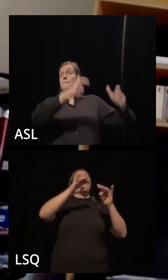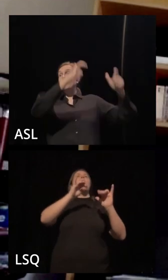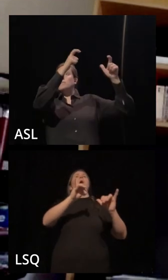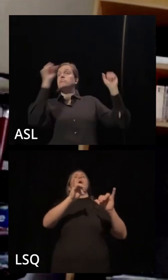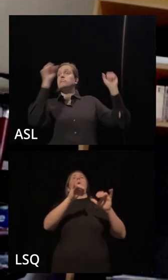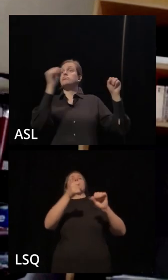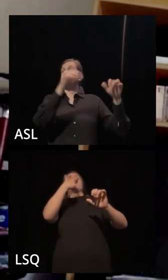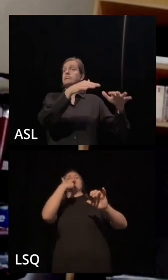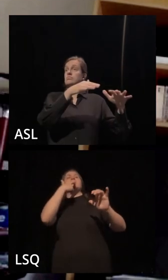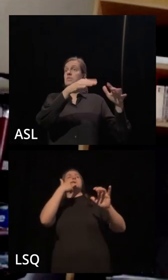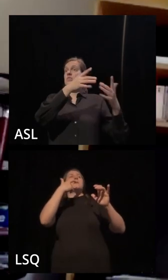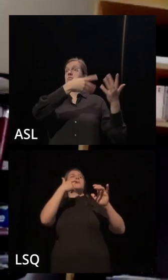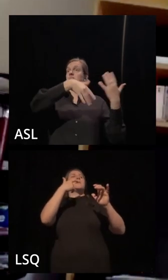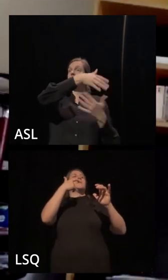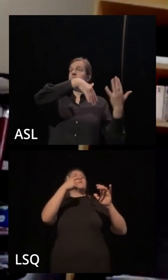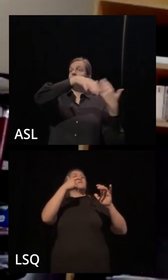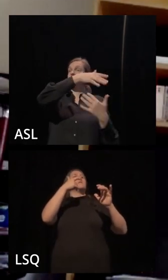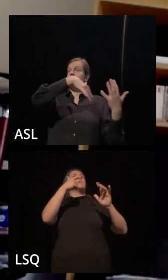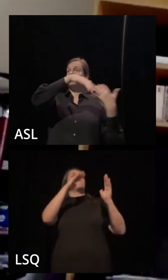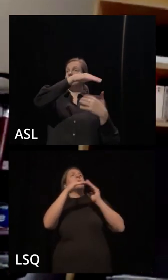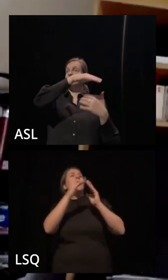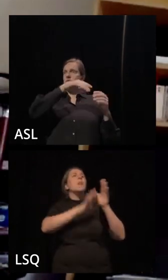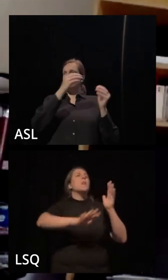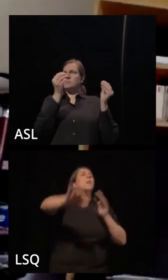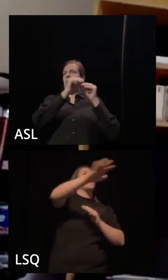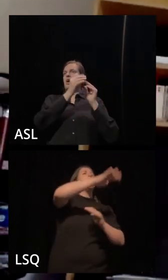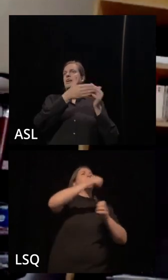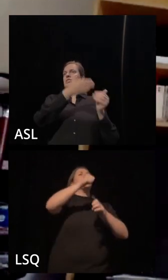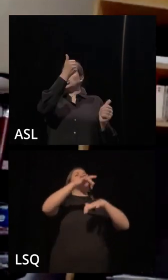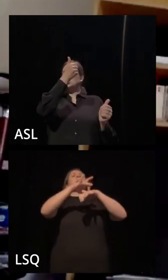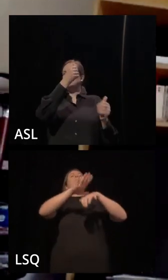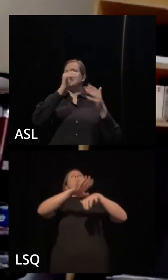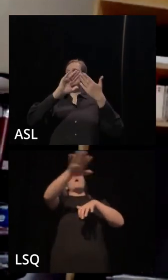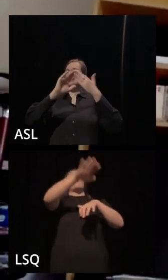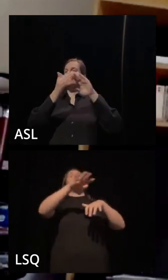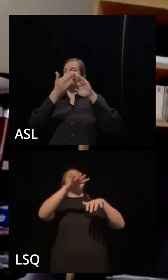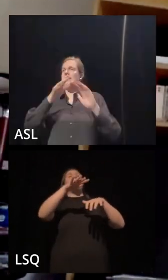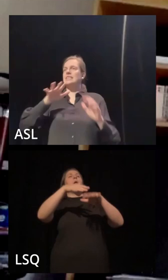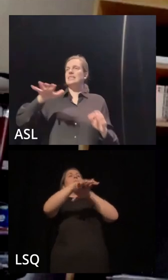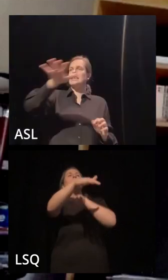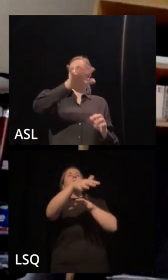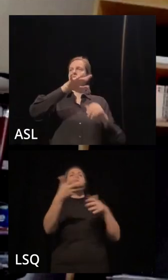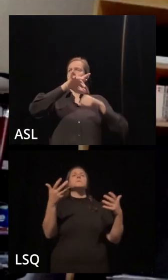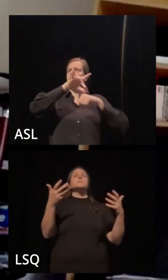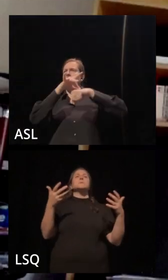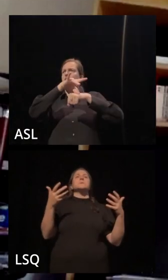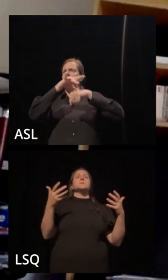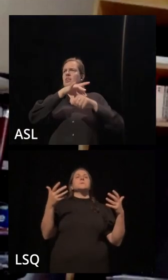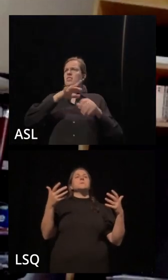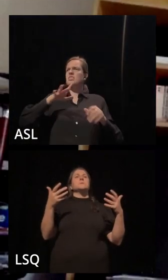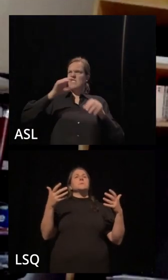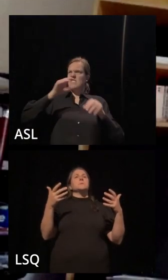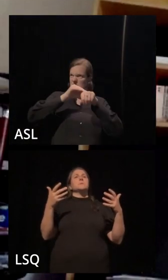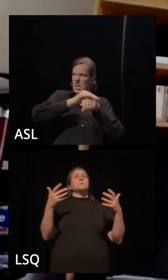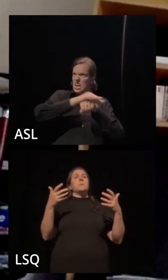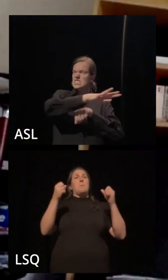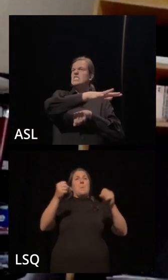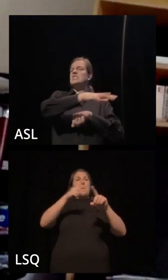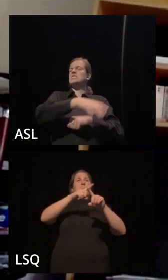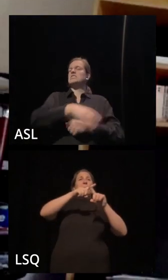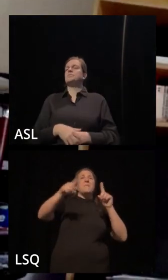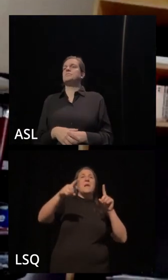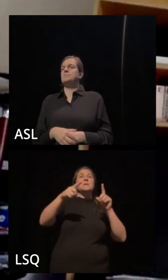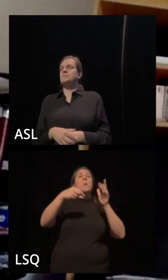un environnement urbain ou dans un territoire, que sur un plan de prévention